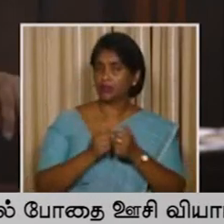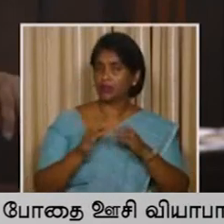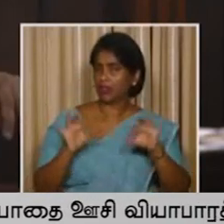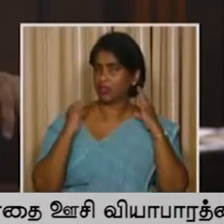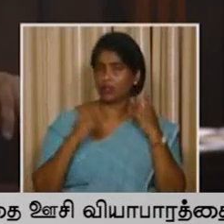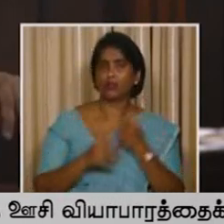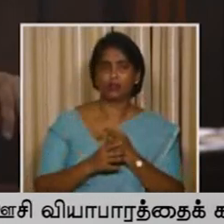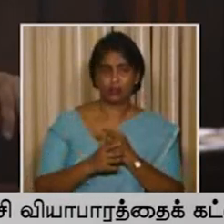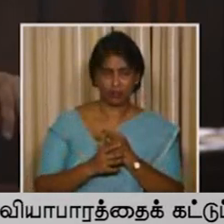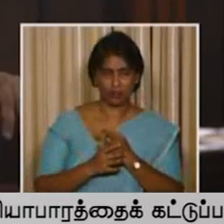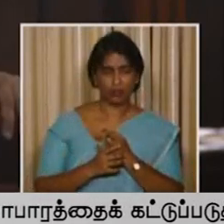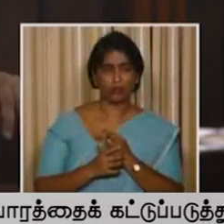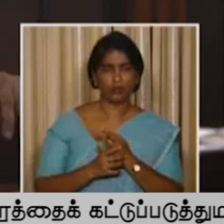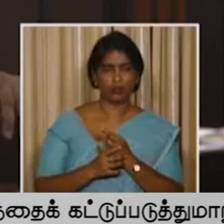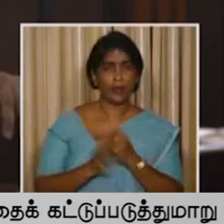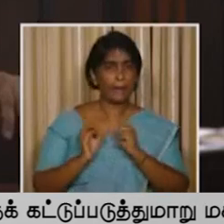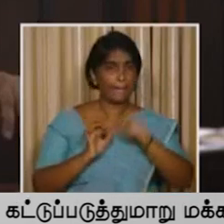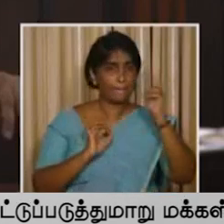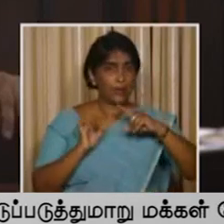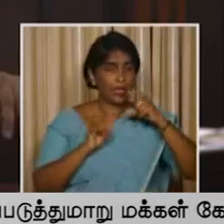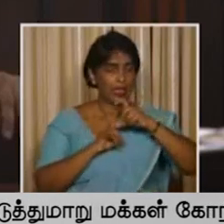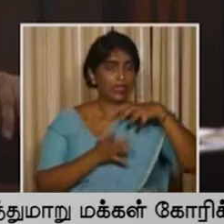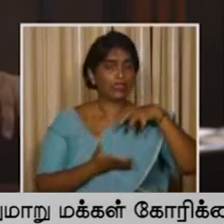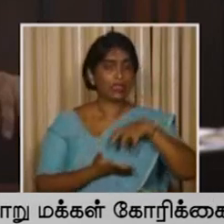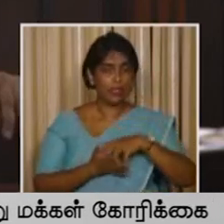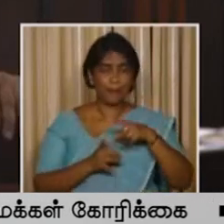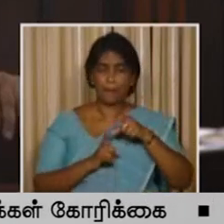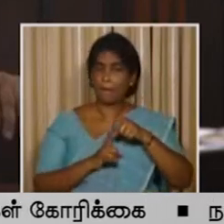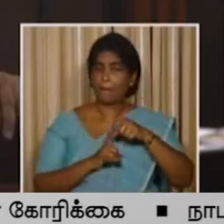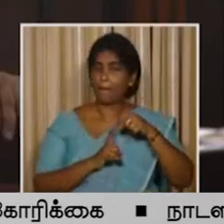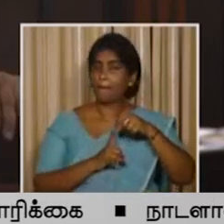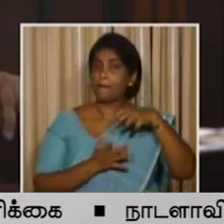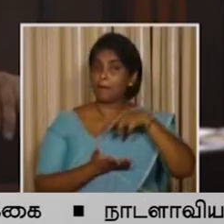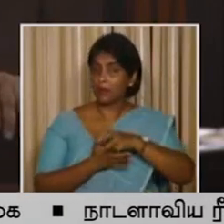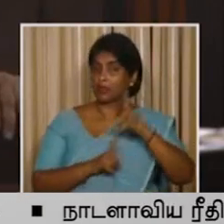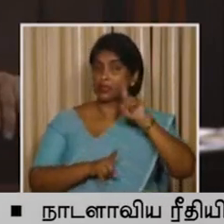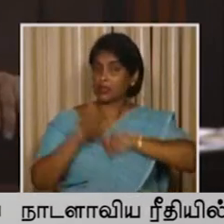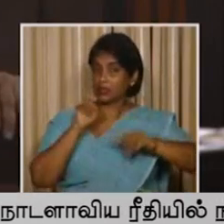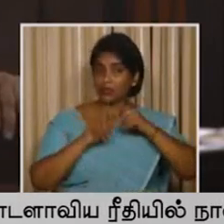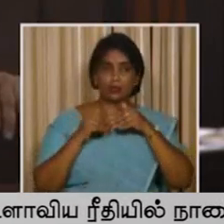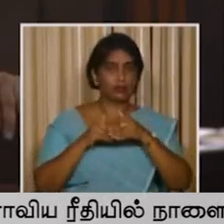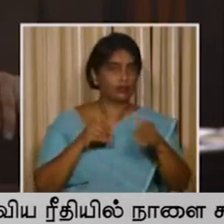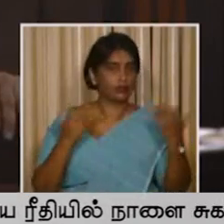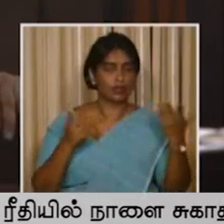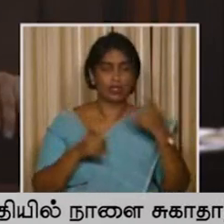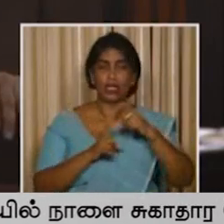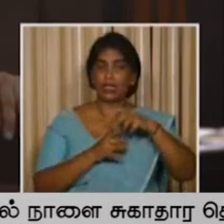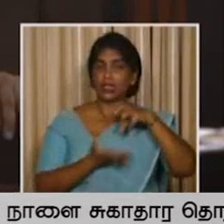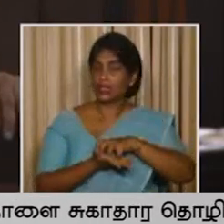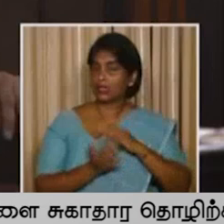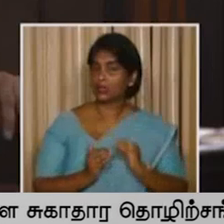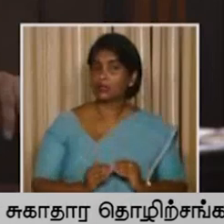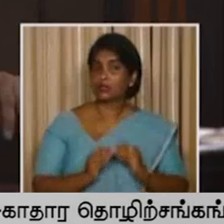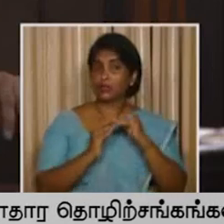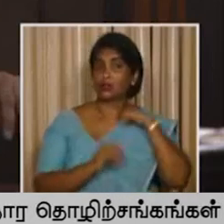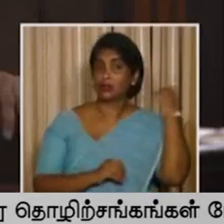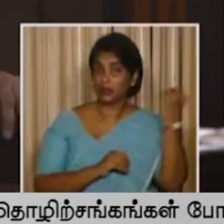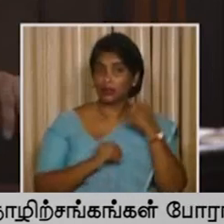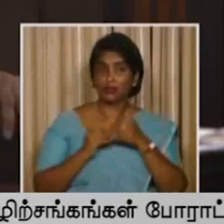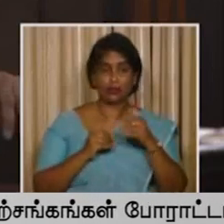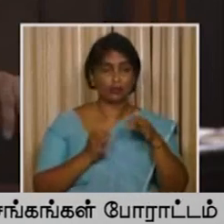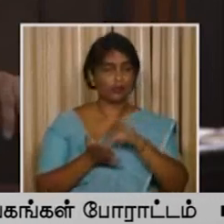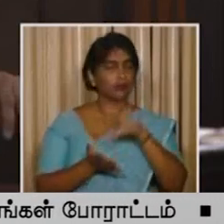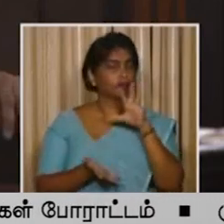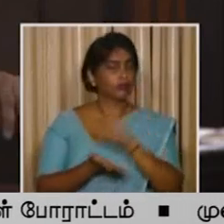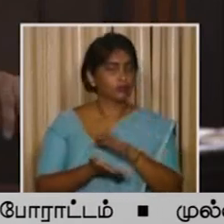தேசிய கூட்டமைப்பின் நாடாளுமன்ற உறுப்பினர் ரா சாணக்கியன் தெரிவித்துள்ளார். நாடாளுமன்றத்தில் இன்று உரையாற்றிய போதே அவர் இவ்வாறு